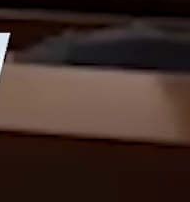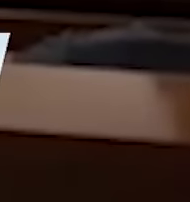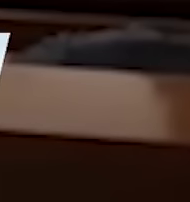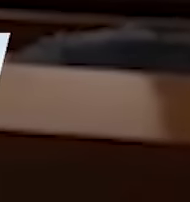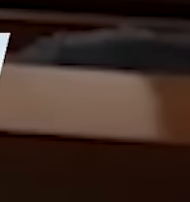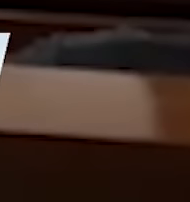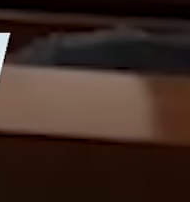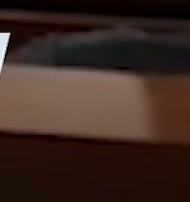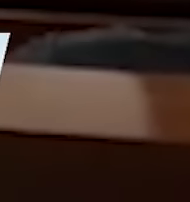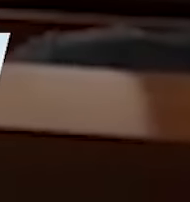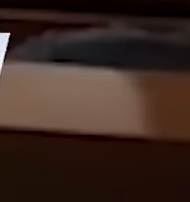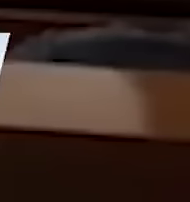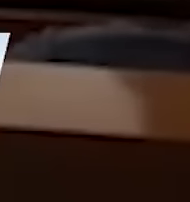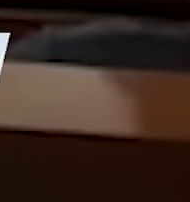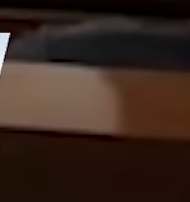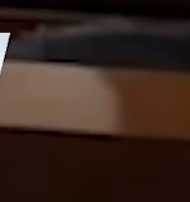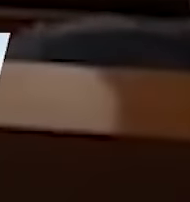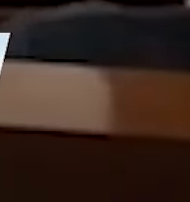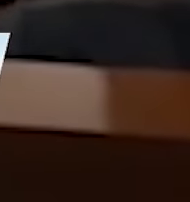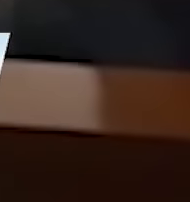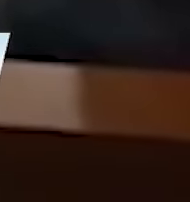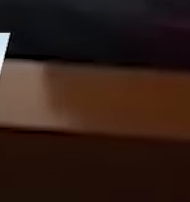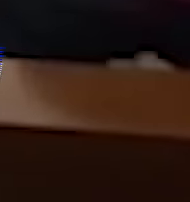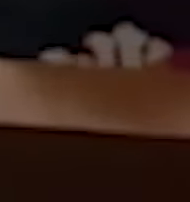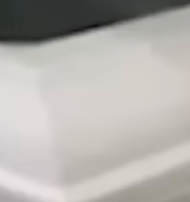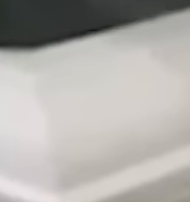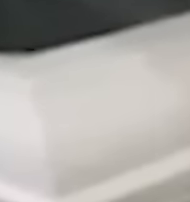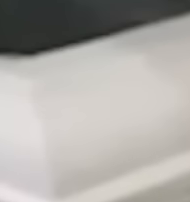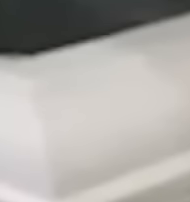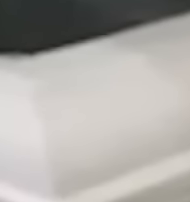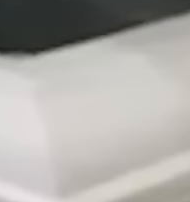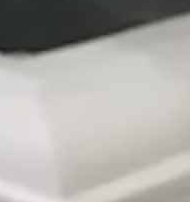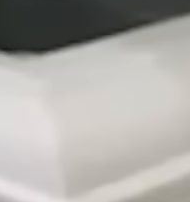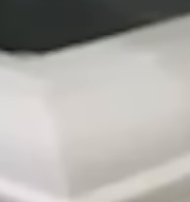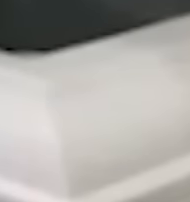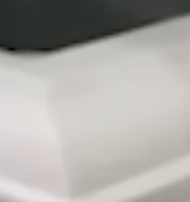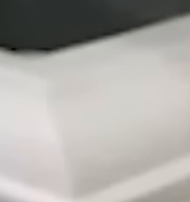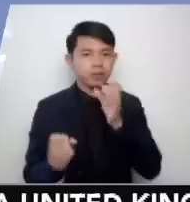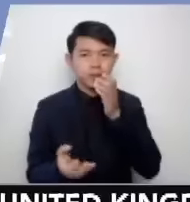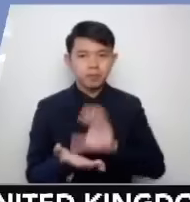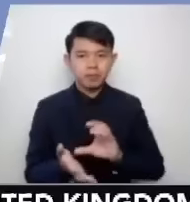na police vehicle. Walang pahayag ang inireklamong pulis.